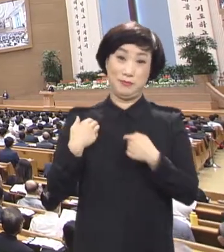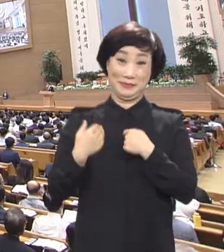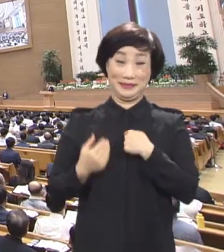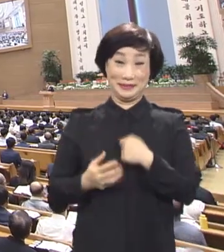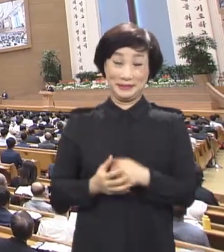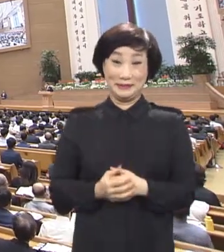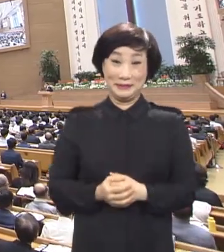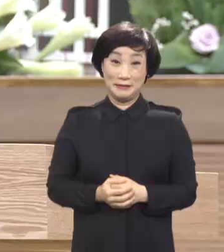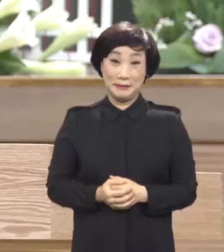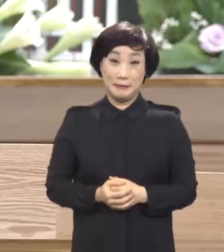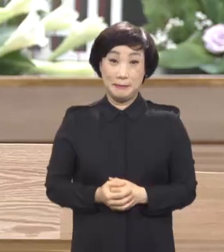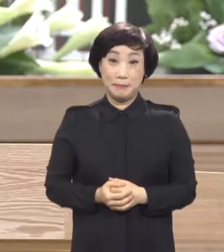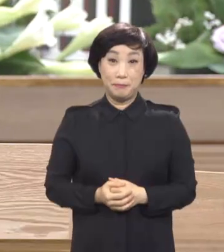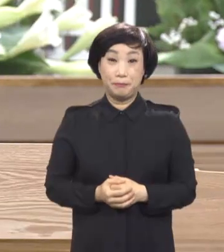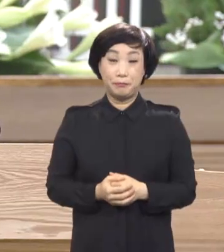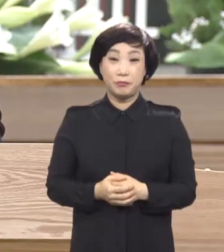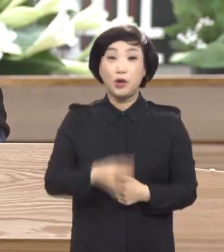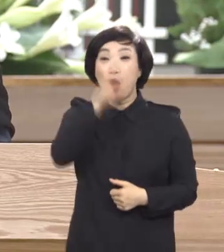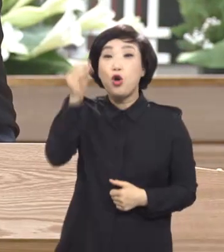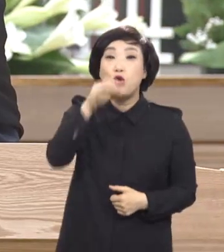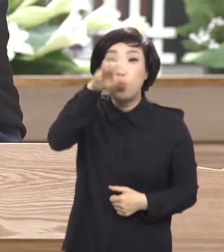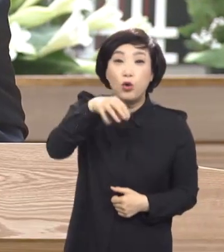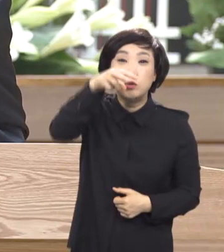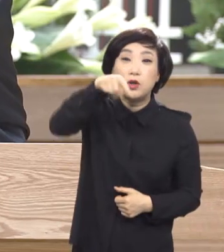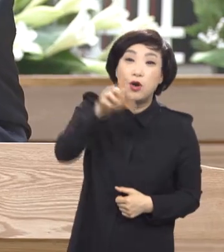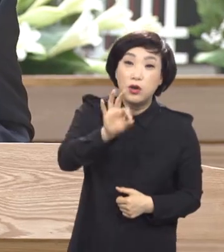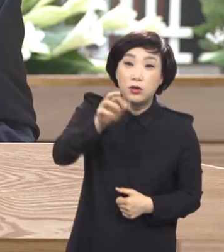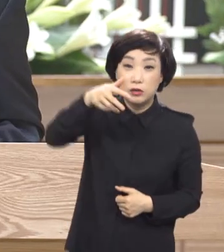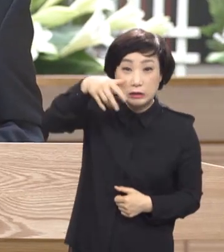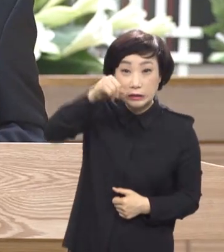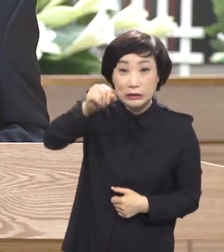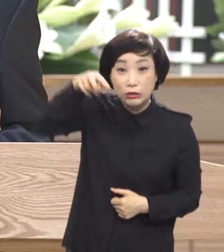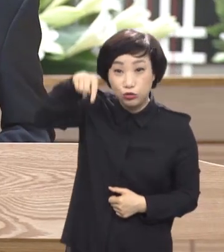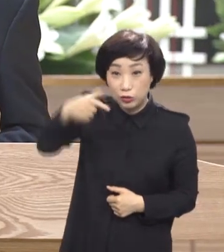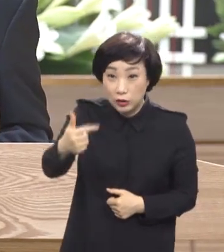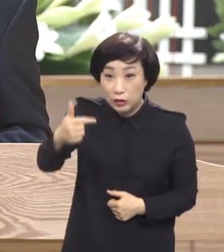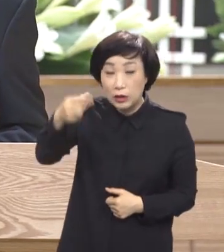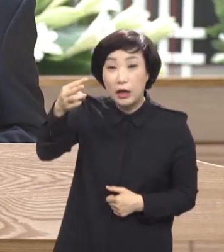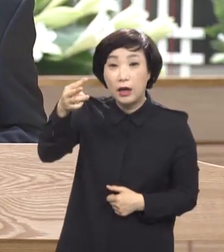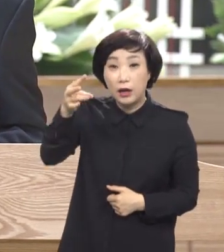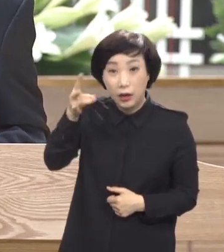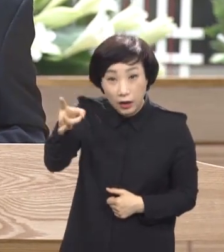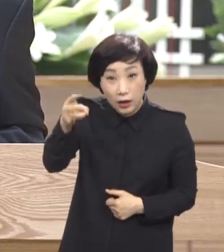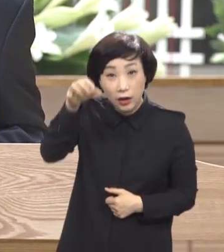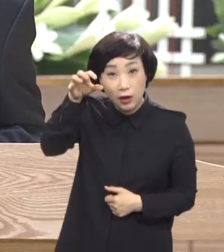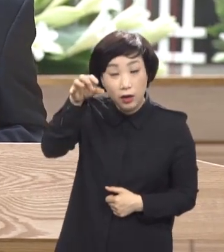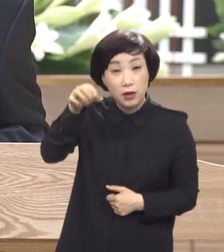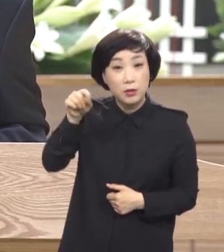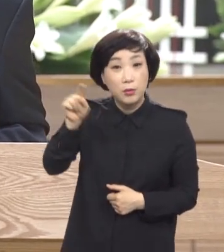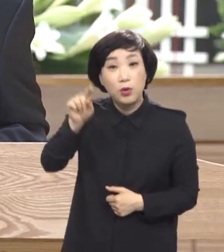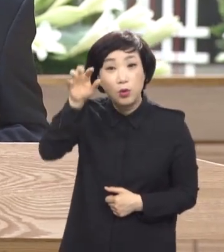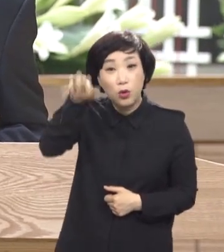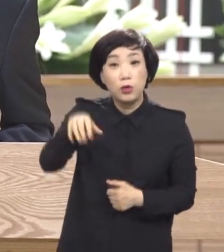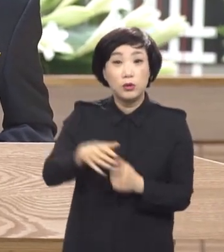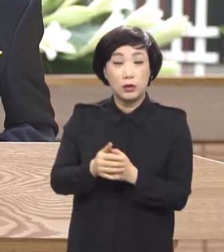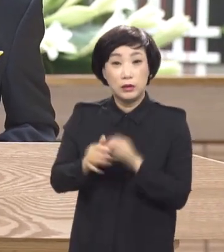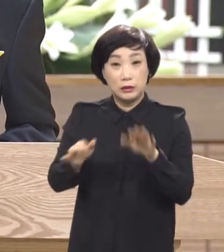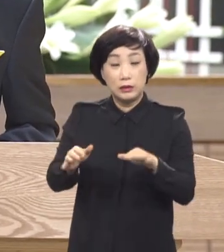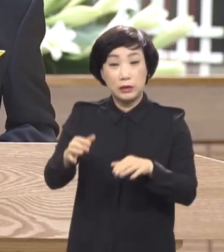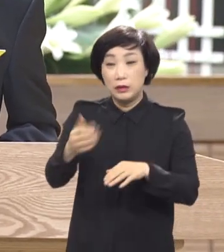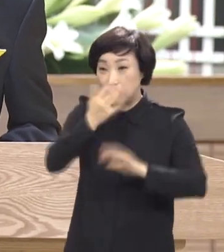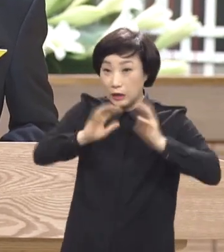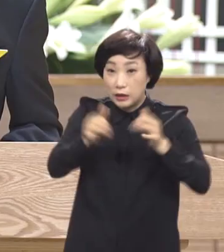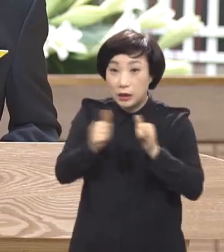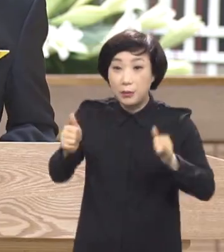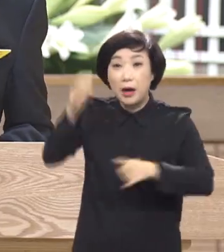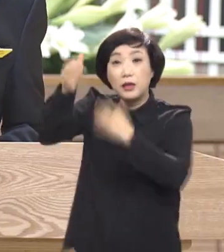성지순례를 통해서 이스라엘 백성들이 하나님의 은혜를